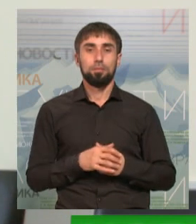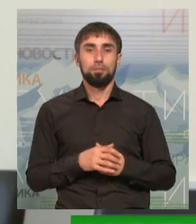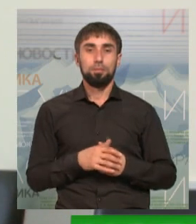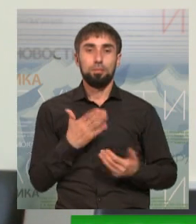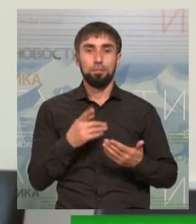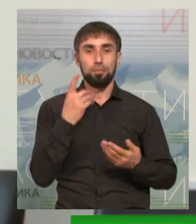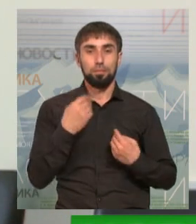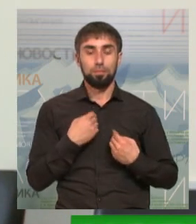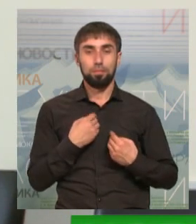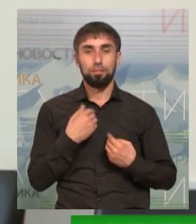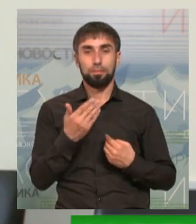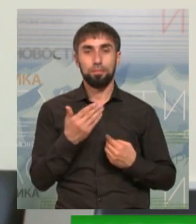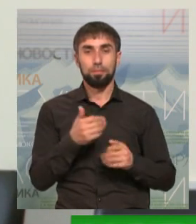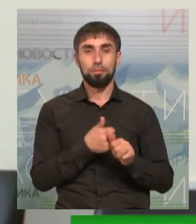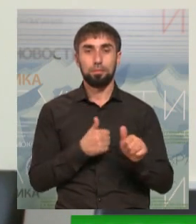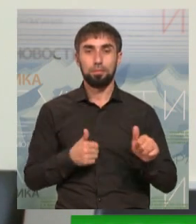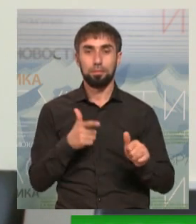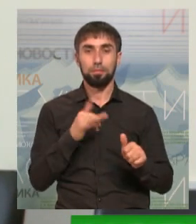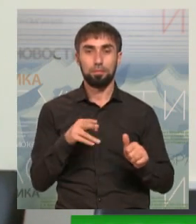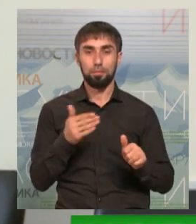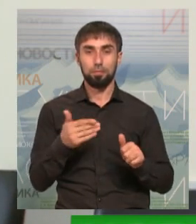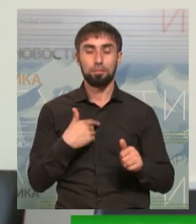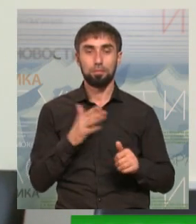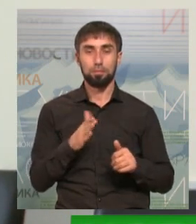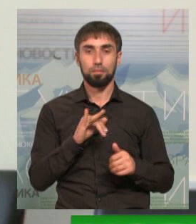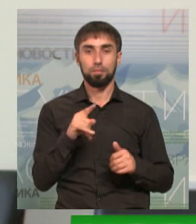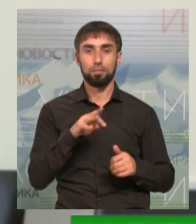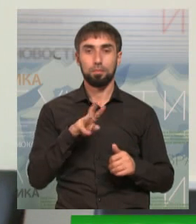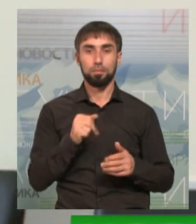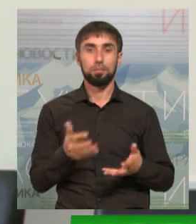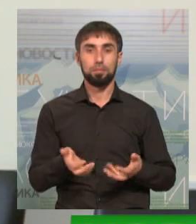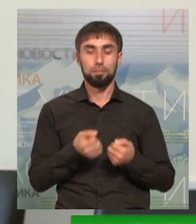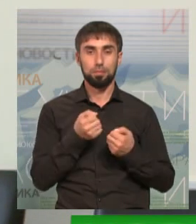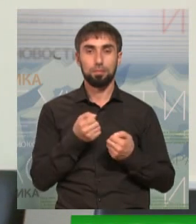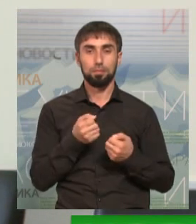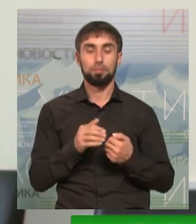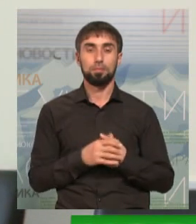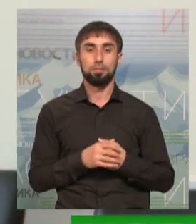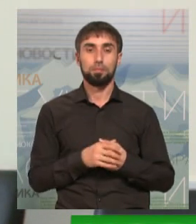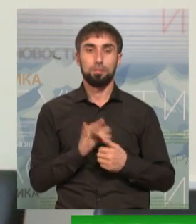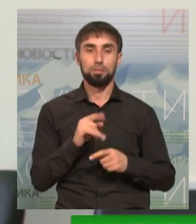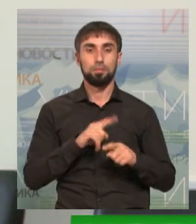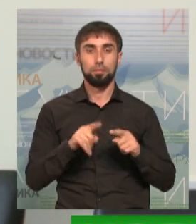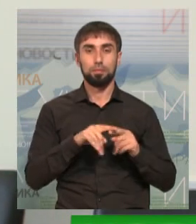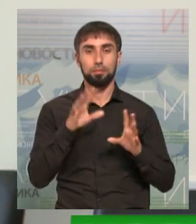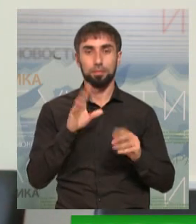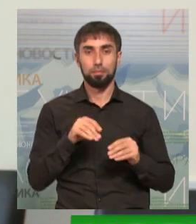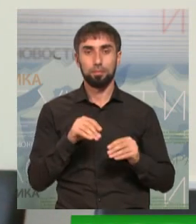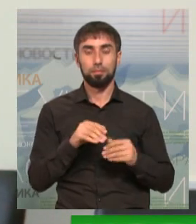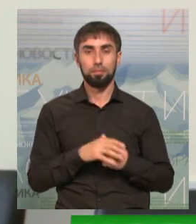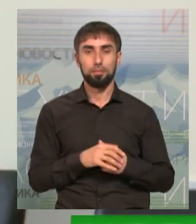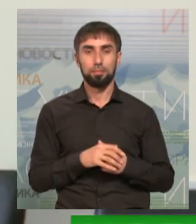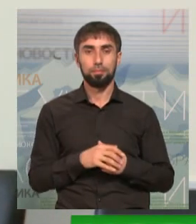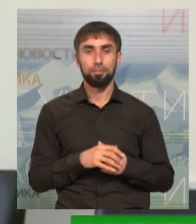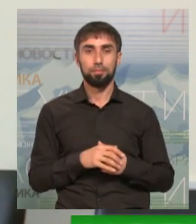Дал Эндле, вот эти отстающие ГУПы тоже вытащим из этой ямы. И скорее всего,